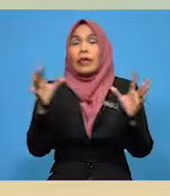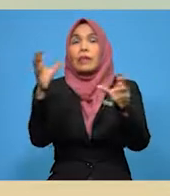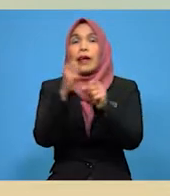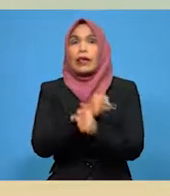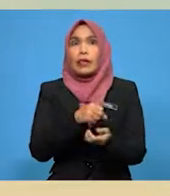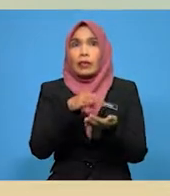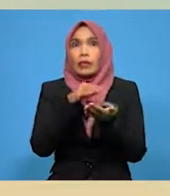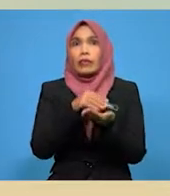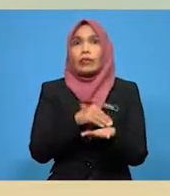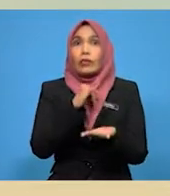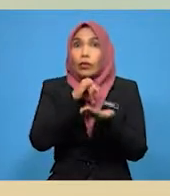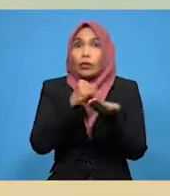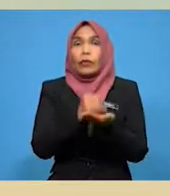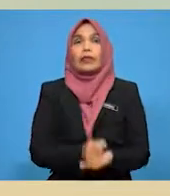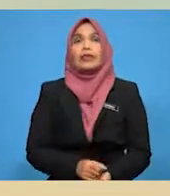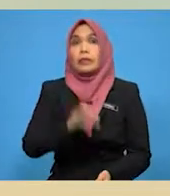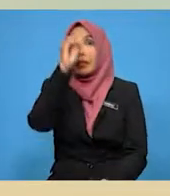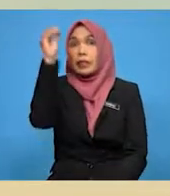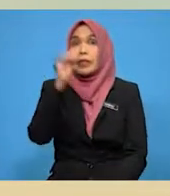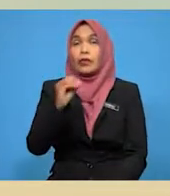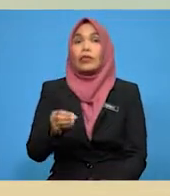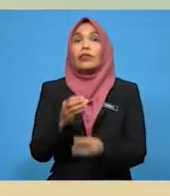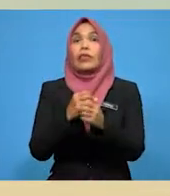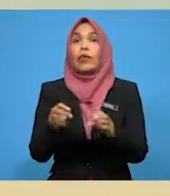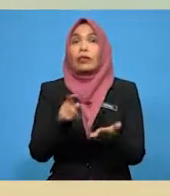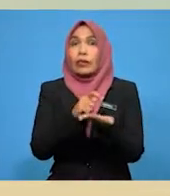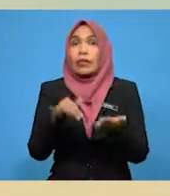mendapatkan jumlah peratus telur tetasan yang bernas,